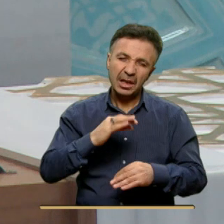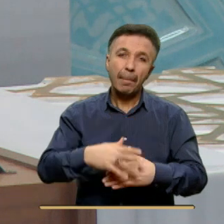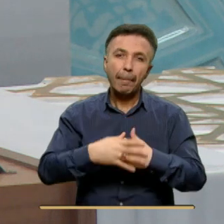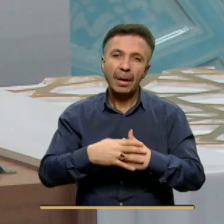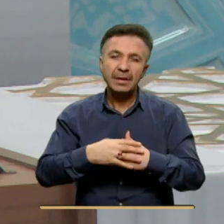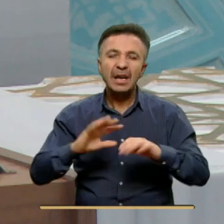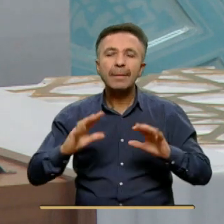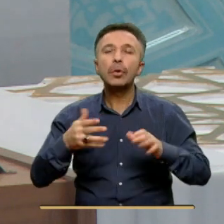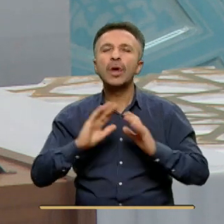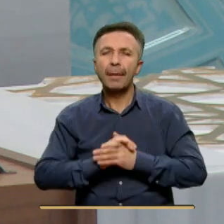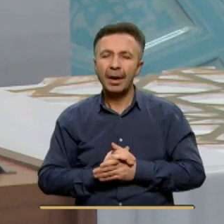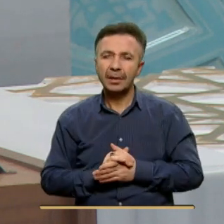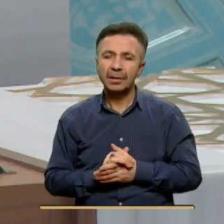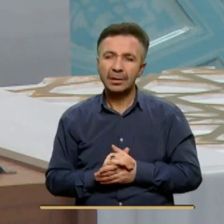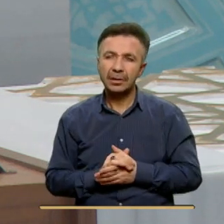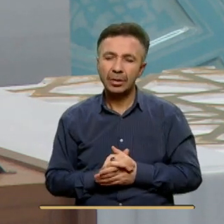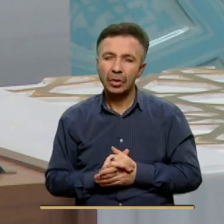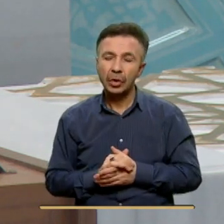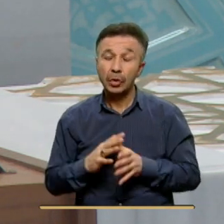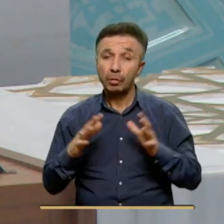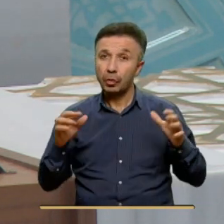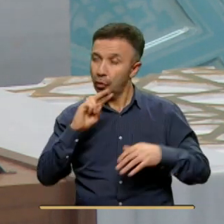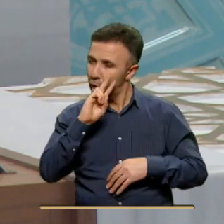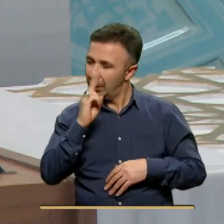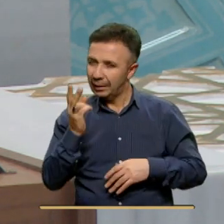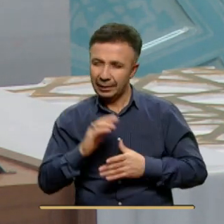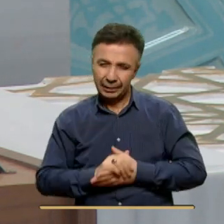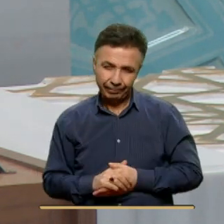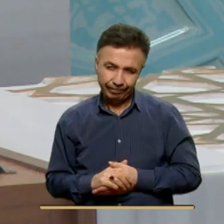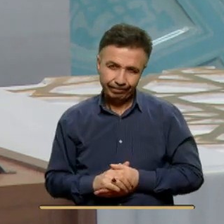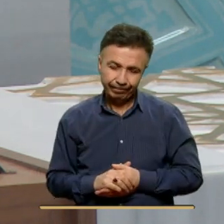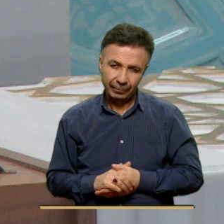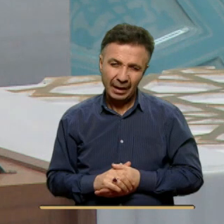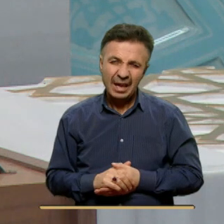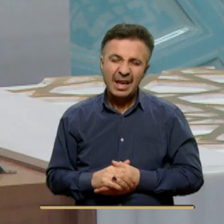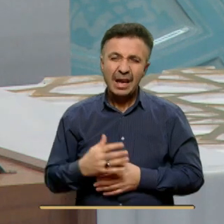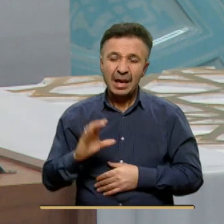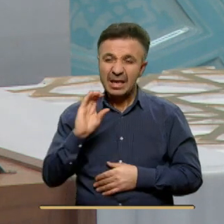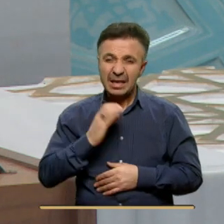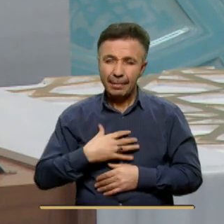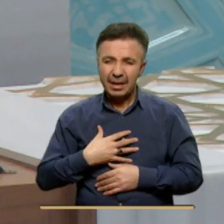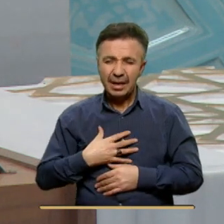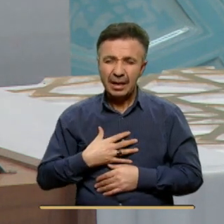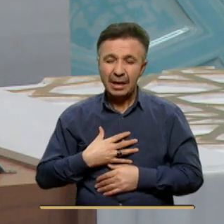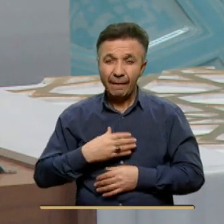vebaldir, büyük günahtır. Dinimiz faizin